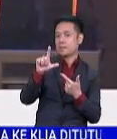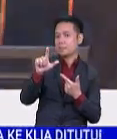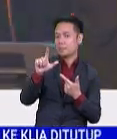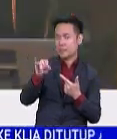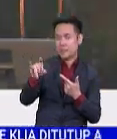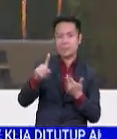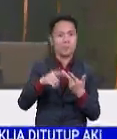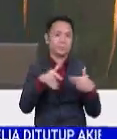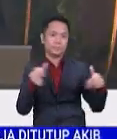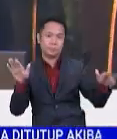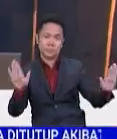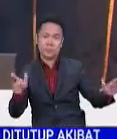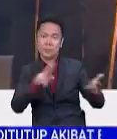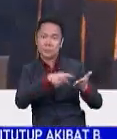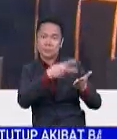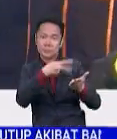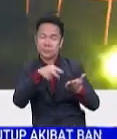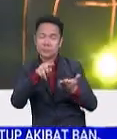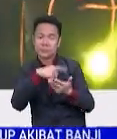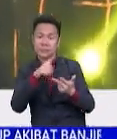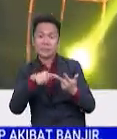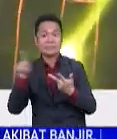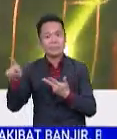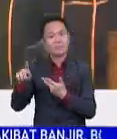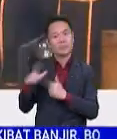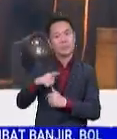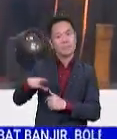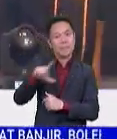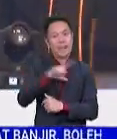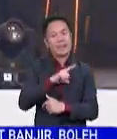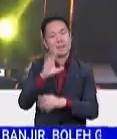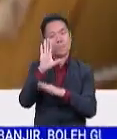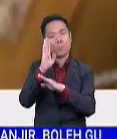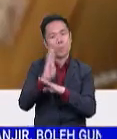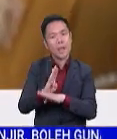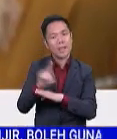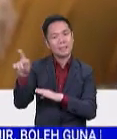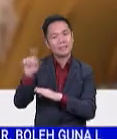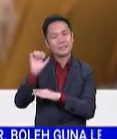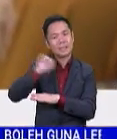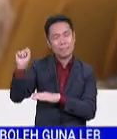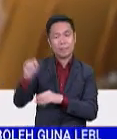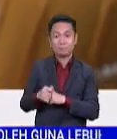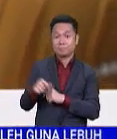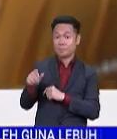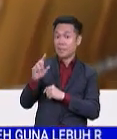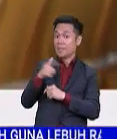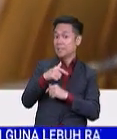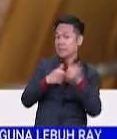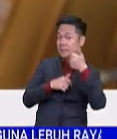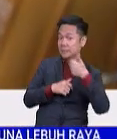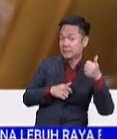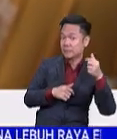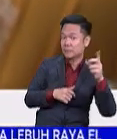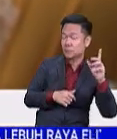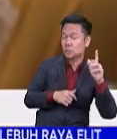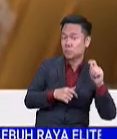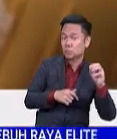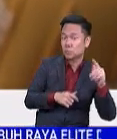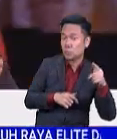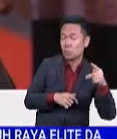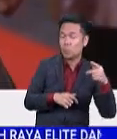tarian kebudayaan lembaga kebudayaan negeri Saba kali sama istri yang dipertuan negeri Saba profoundly